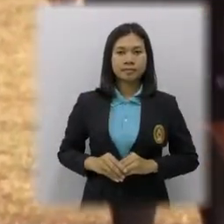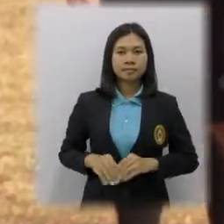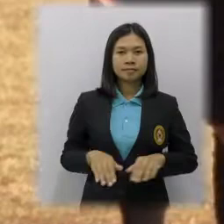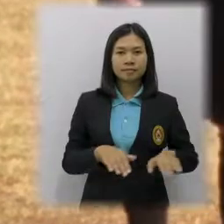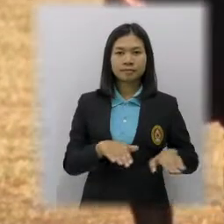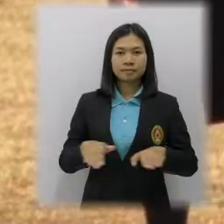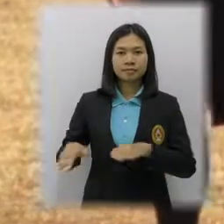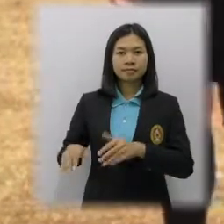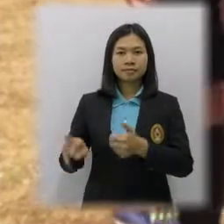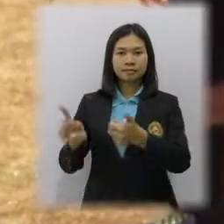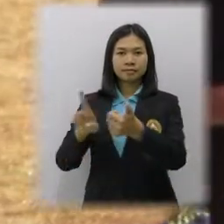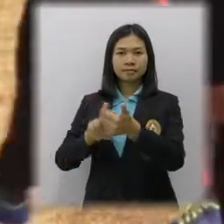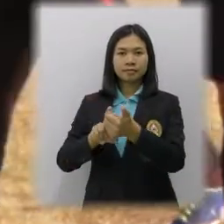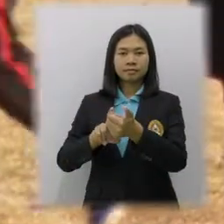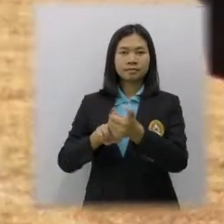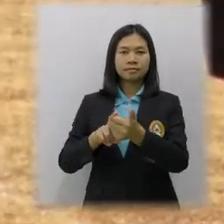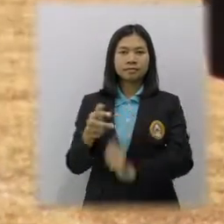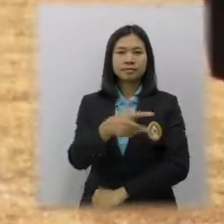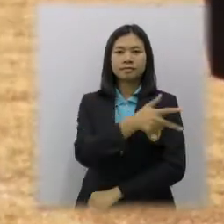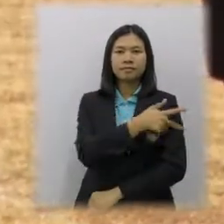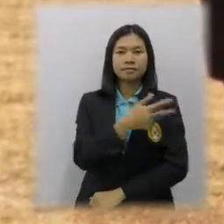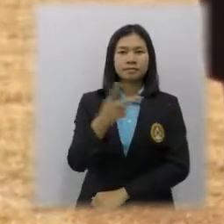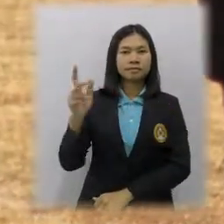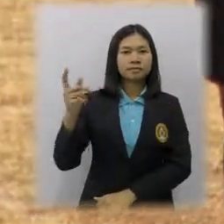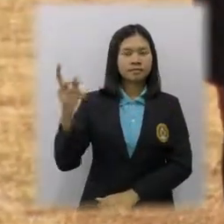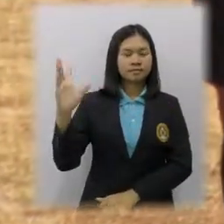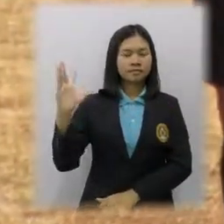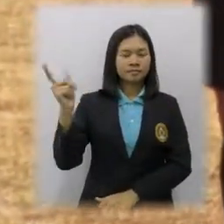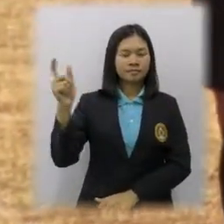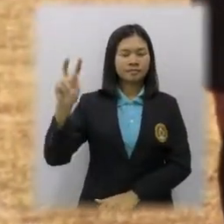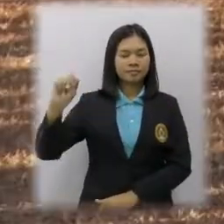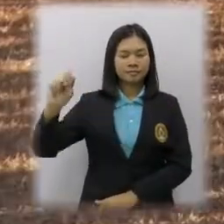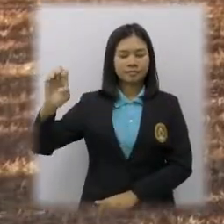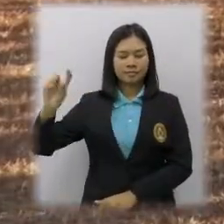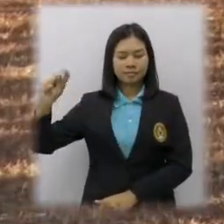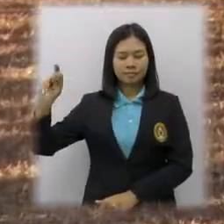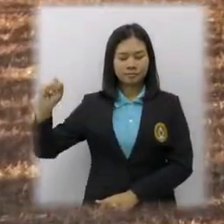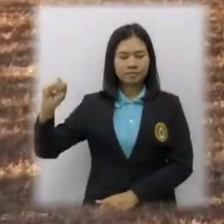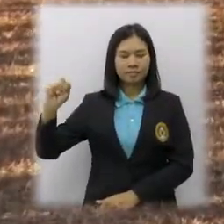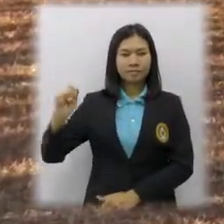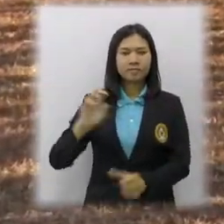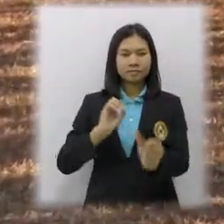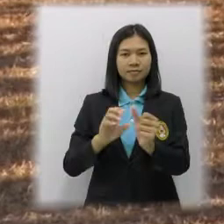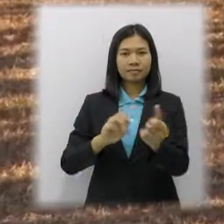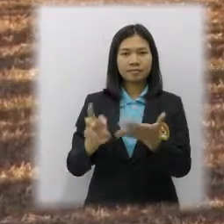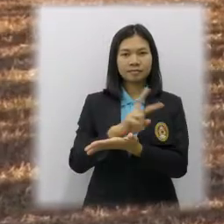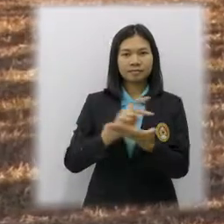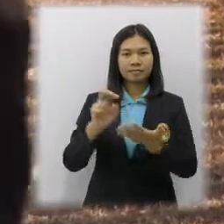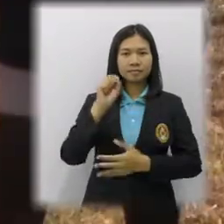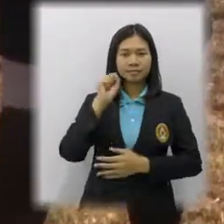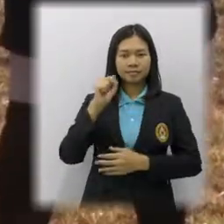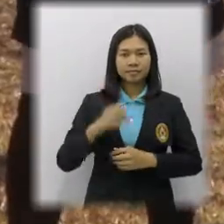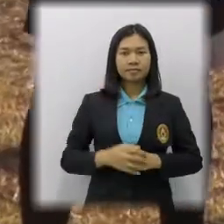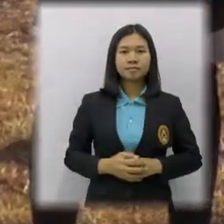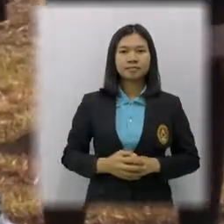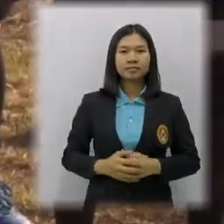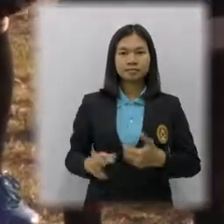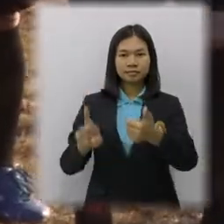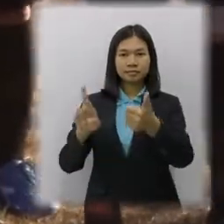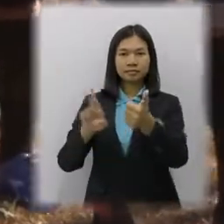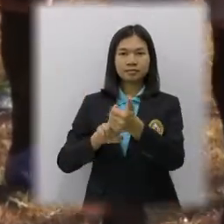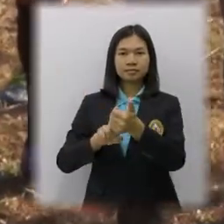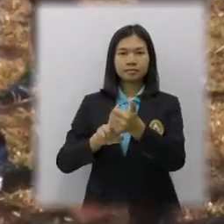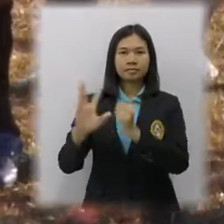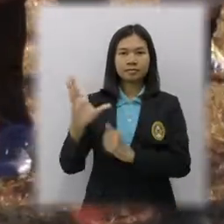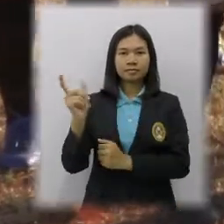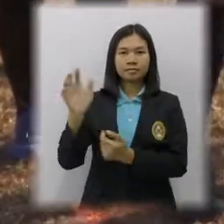นครพร้อมด้วยรองศาสตราจารย์ดร.ชนินทร์วศรีนนท์ที่ปรึกษามหาวิทยาลัยราชภัฏสกลนครผู้ช่วยศ